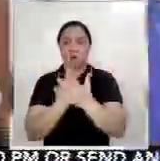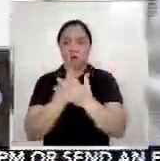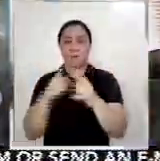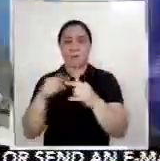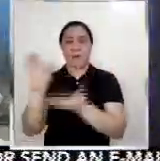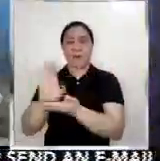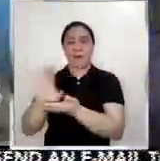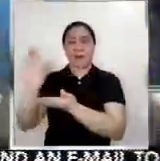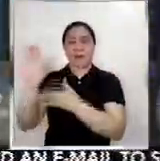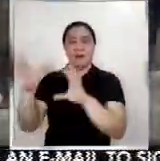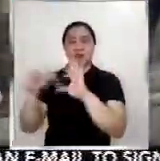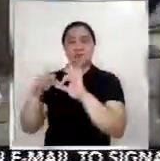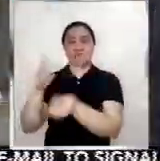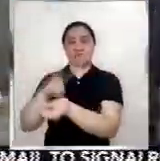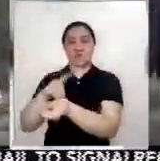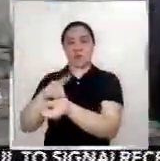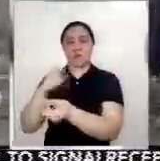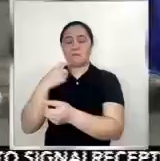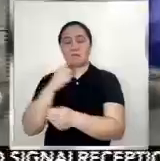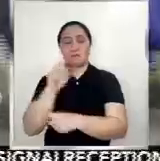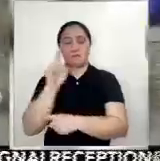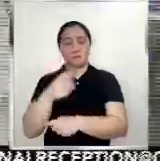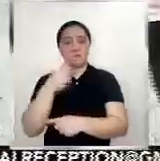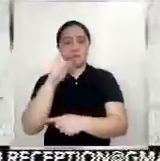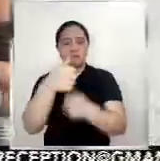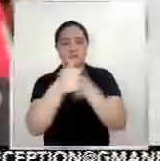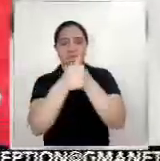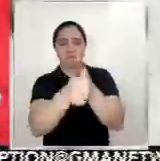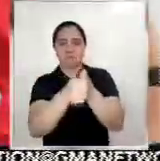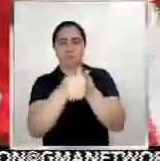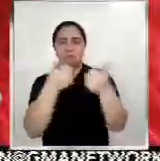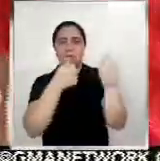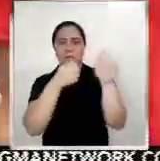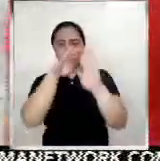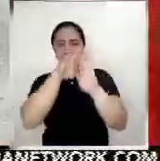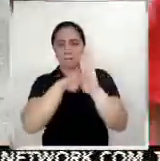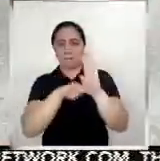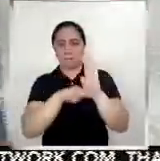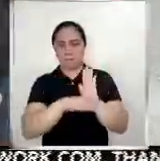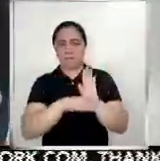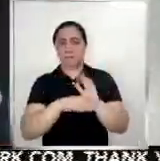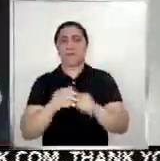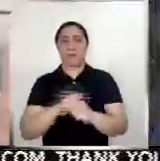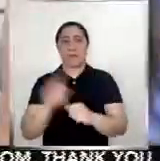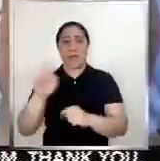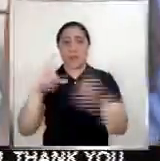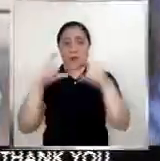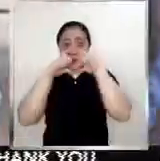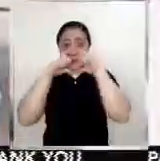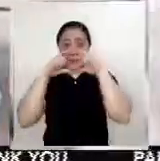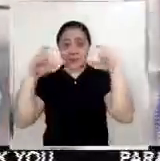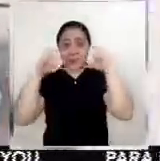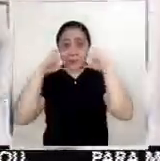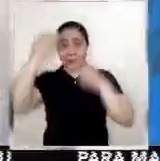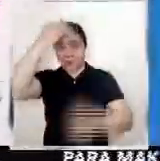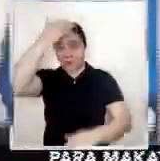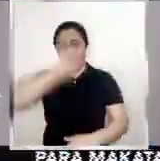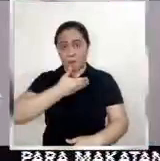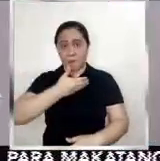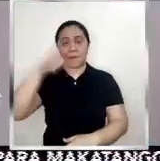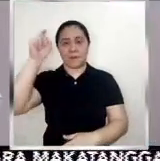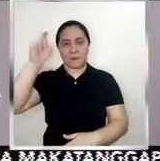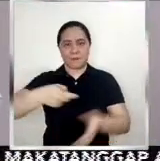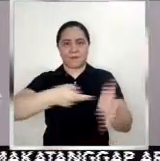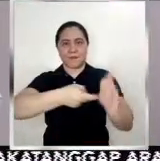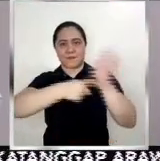tamang pagsunod ng publiko sa minimum health protocols tulad ng pagsusuot ng face mask at face shield sa mga pampublikong lugar.